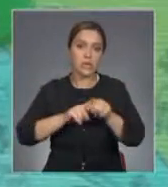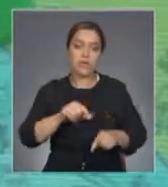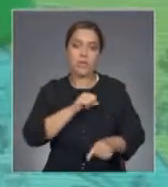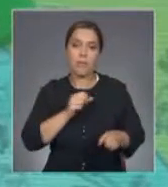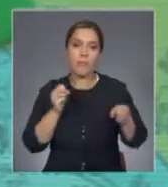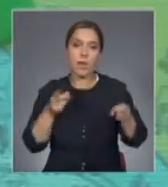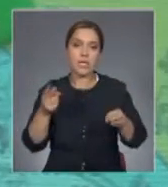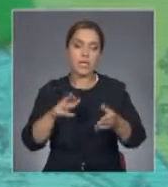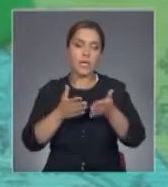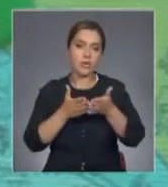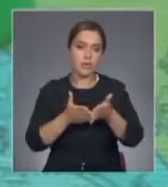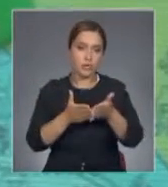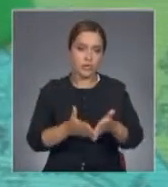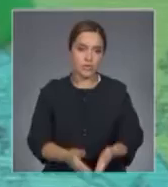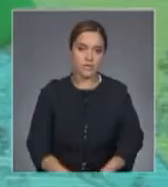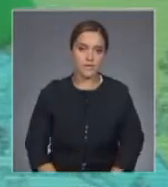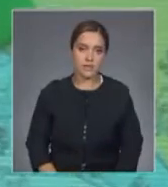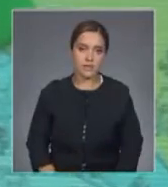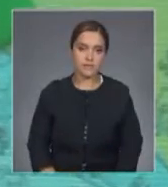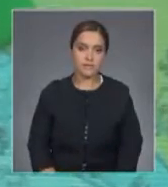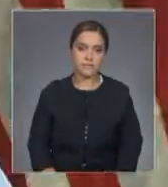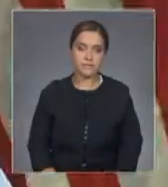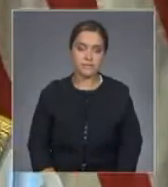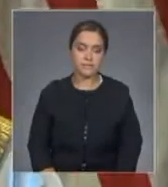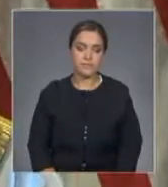регион самым опасным для судоходства.